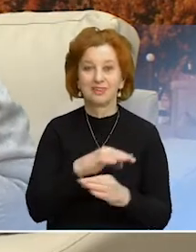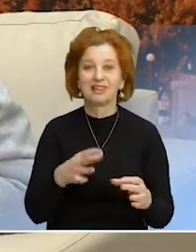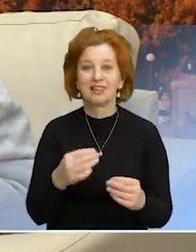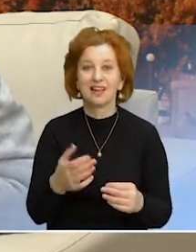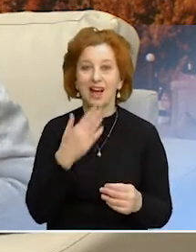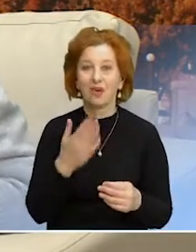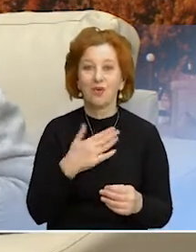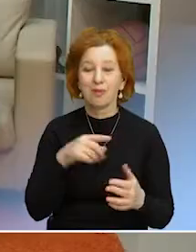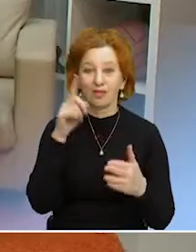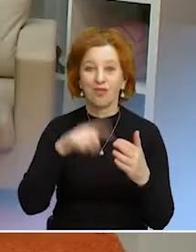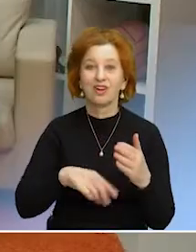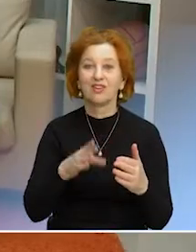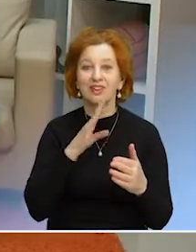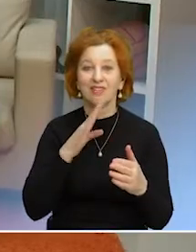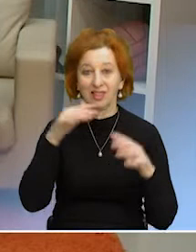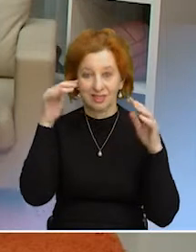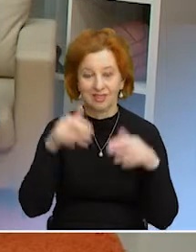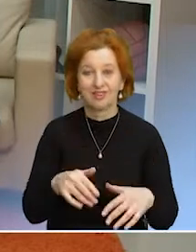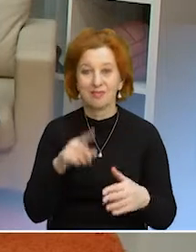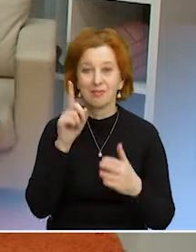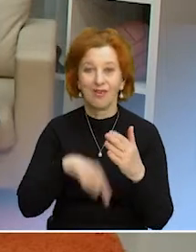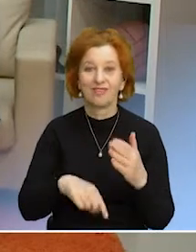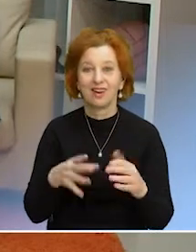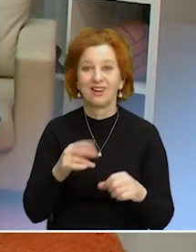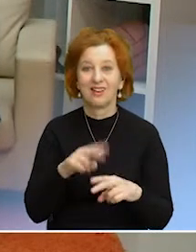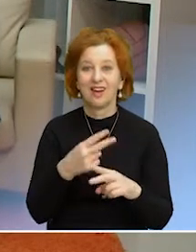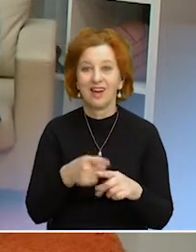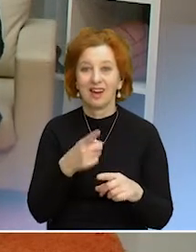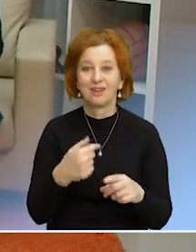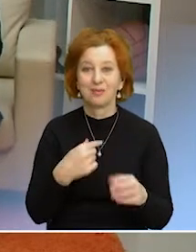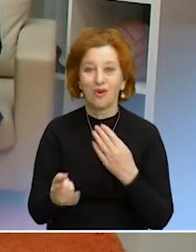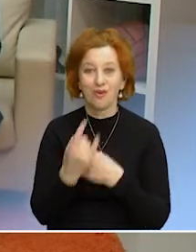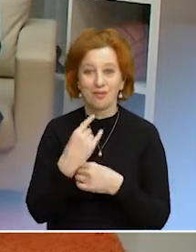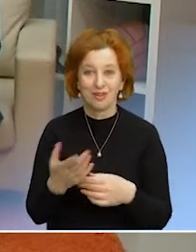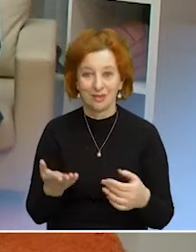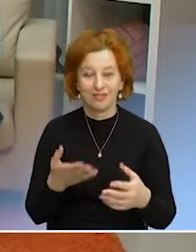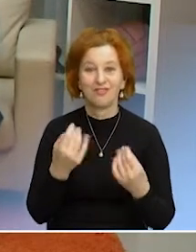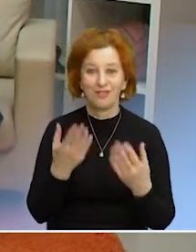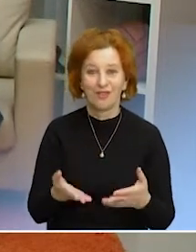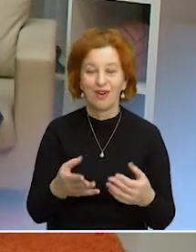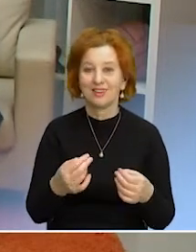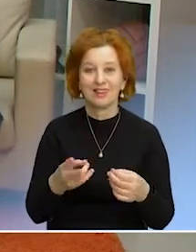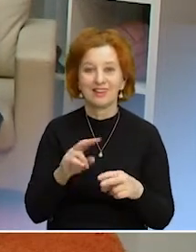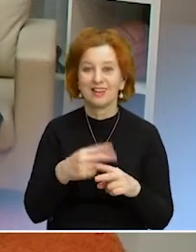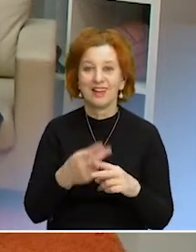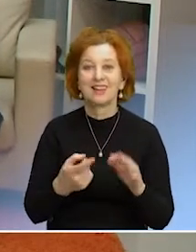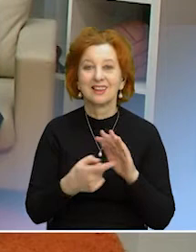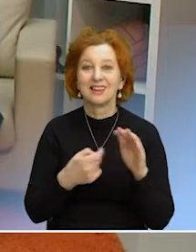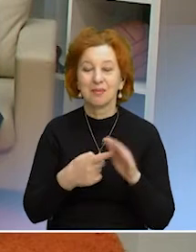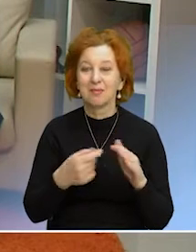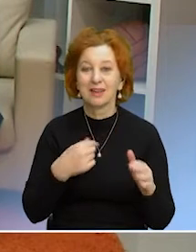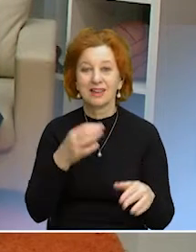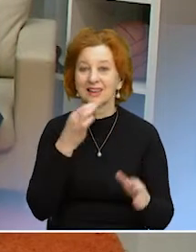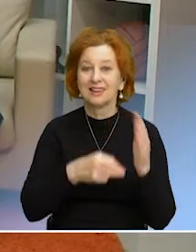А я вообще доверчивая девочка, бы не поверила коллегам, они меня как это, вокруг пальца. Вообще нет, даже не выпытывайте, потому